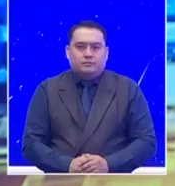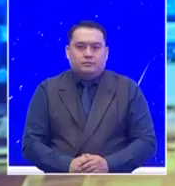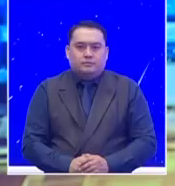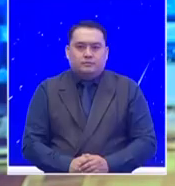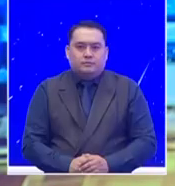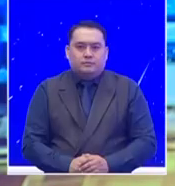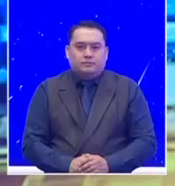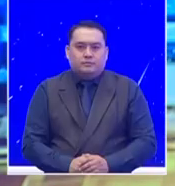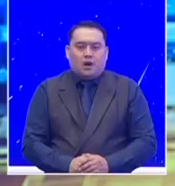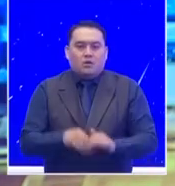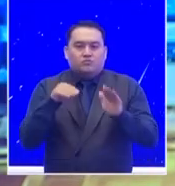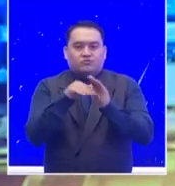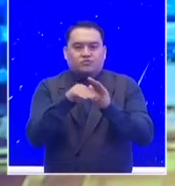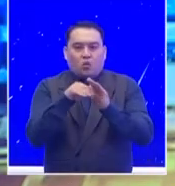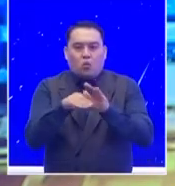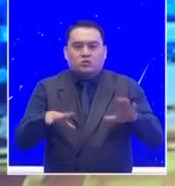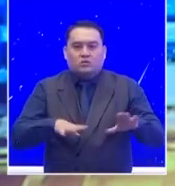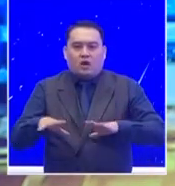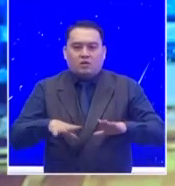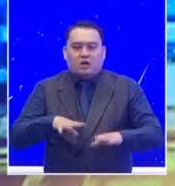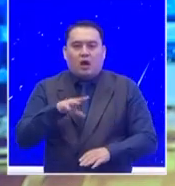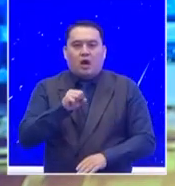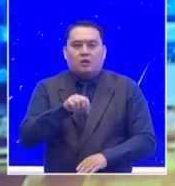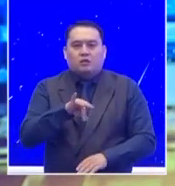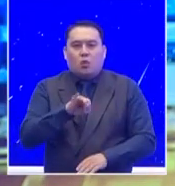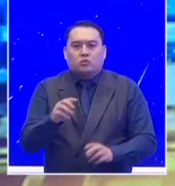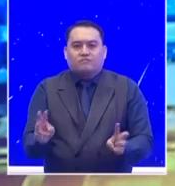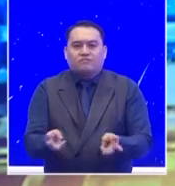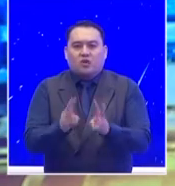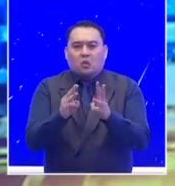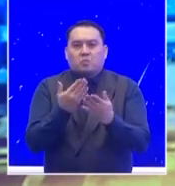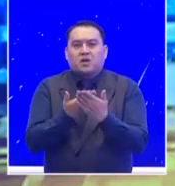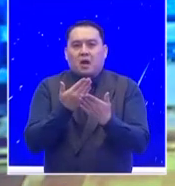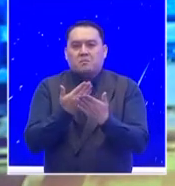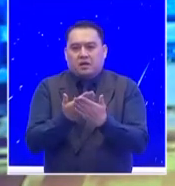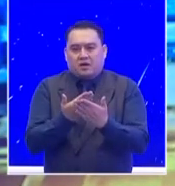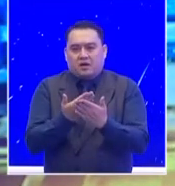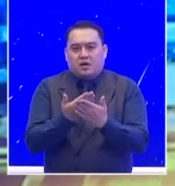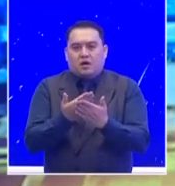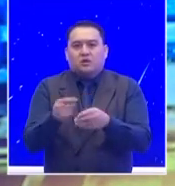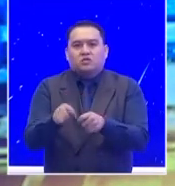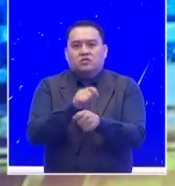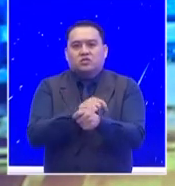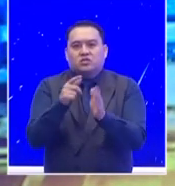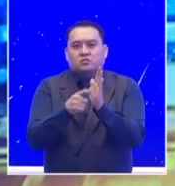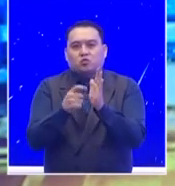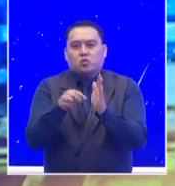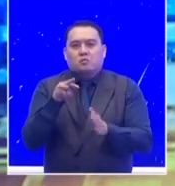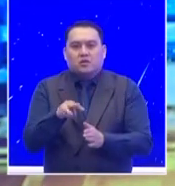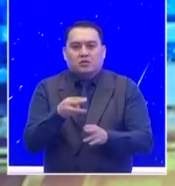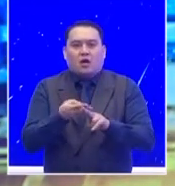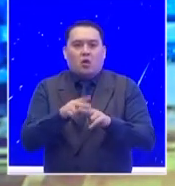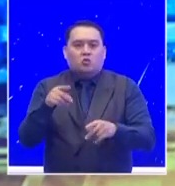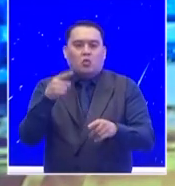В одном из складских помещений рынка Алтын-Орда произошло возгорание. Огонь охватил более 700 квадратных метров.